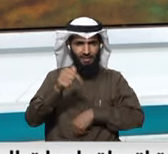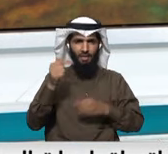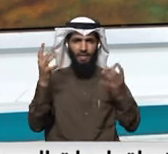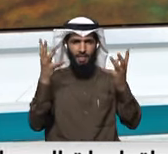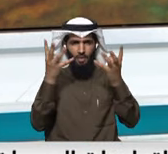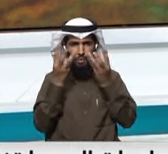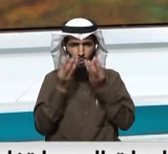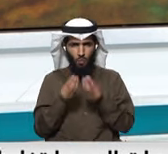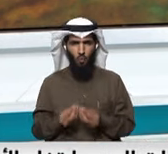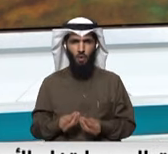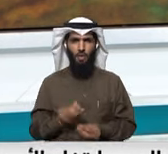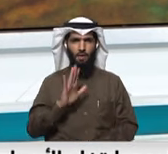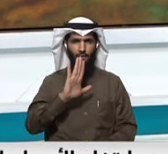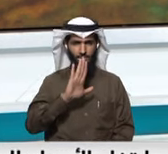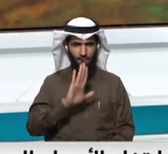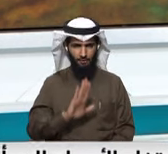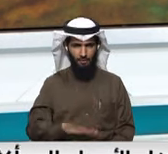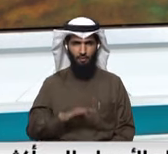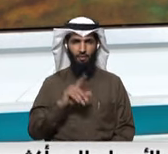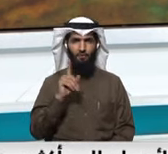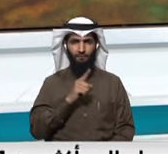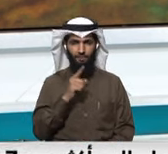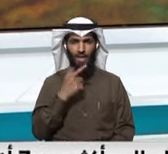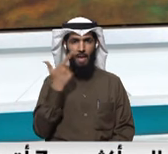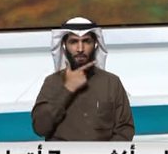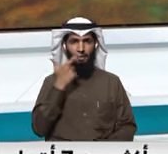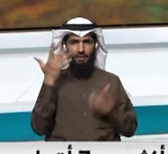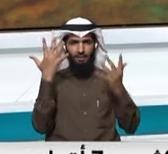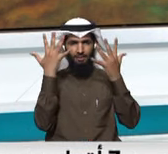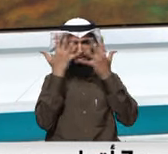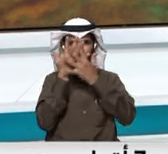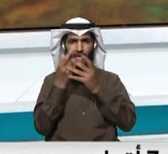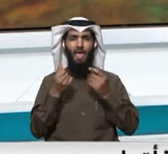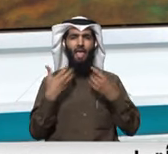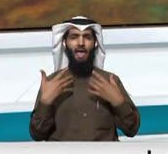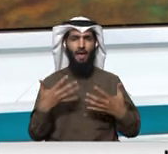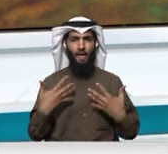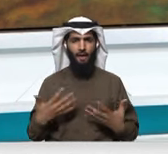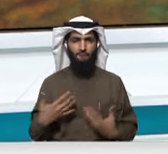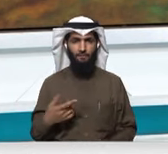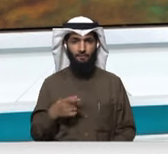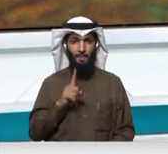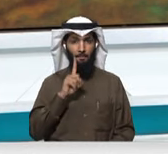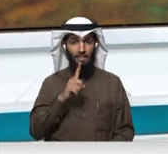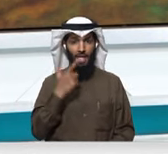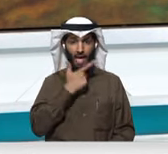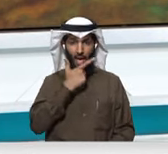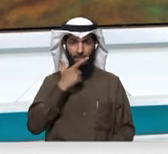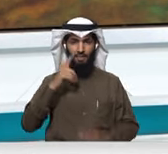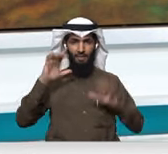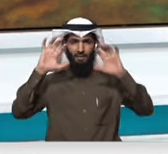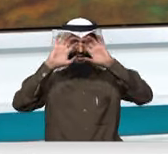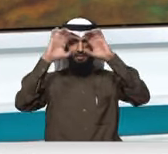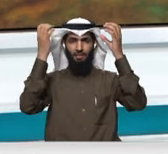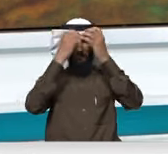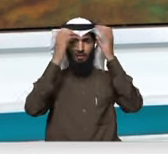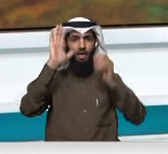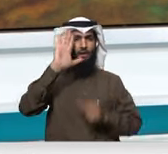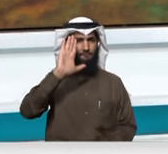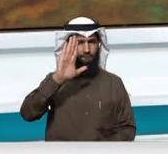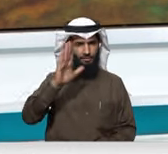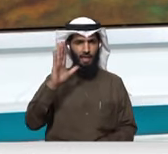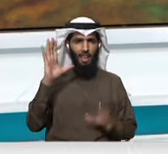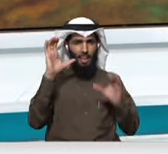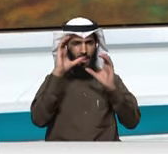راح تقل شوي تكون اجوائنا شوي غائمه جزئيا لكن عبور السحب راح يكون موجود ويانا خلال المساء سرعه الرياح راح تتراجع ايضا خلال المساء